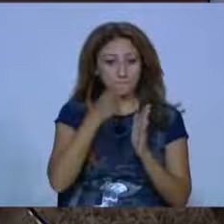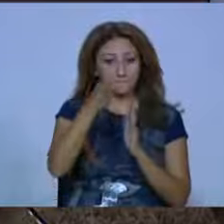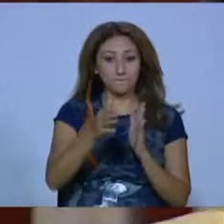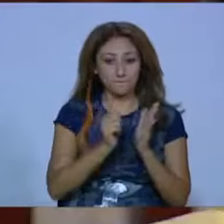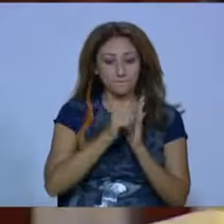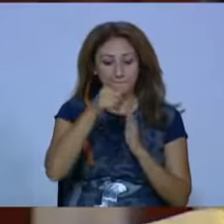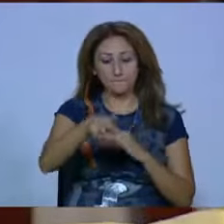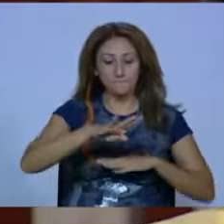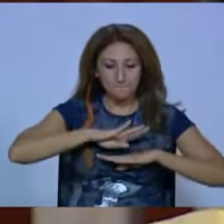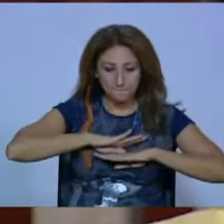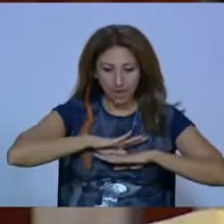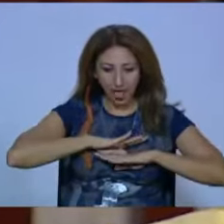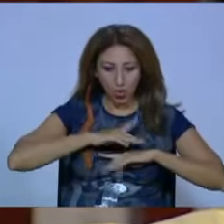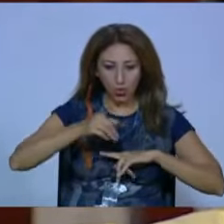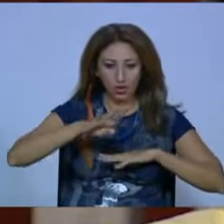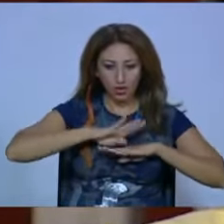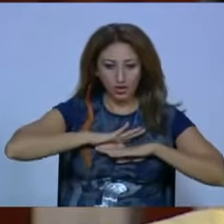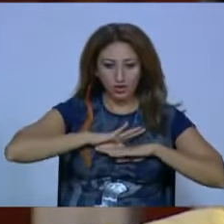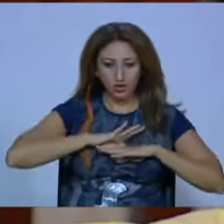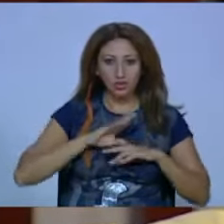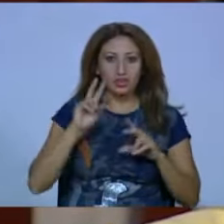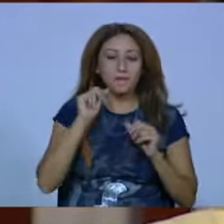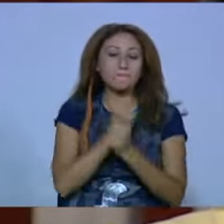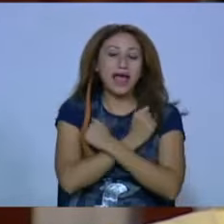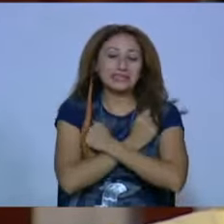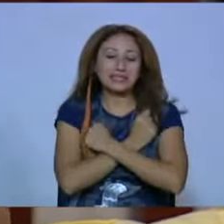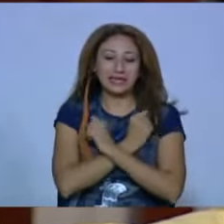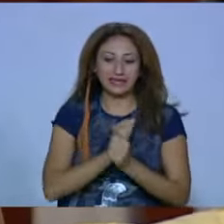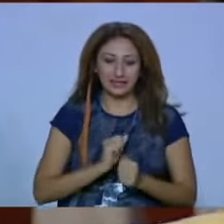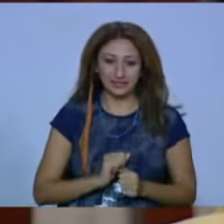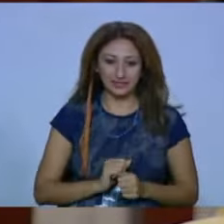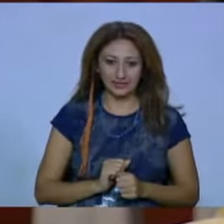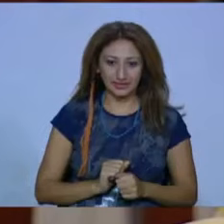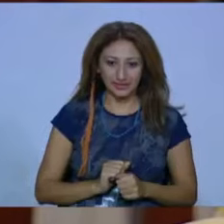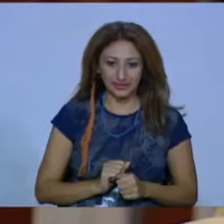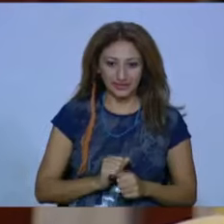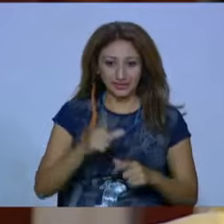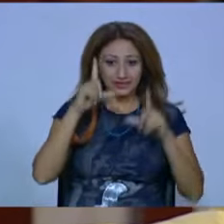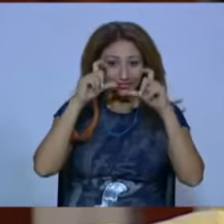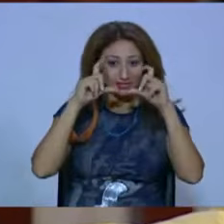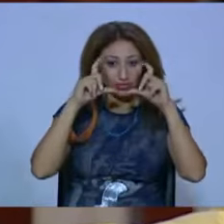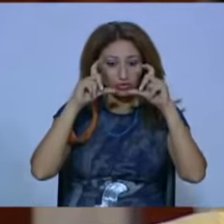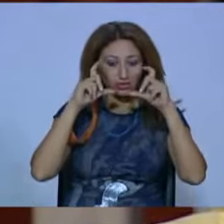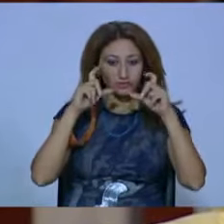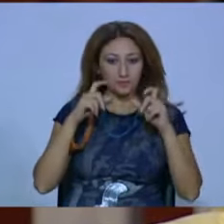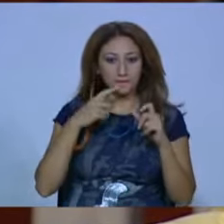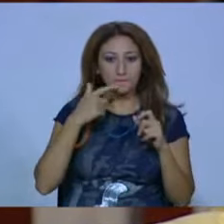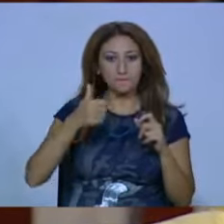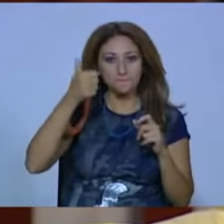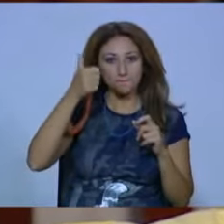بلكونه يا استاذ عم يعني تعتبر اثريه. بلكونه دي انا كنت نفسي اجيب لك الصور. كان الاستاذ ابراهيم